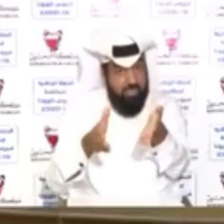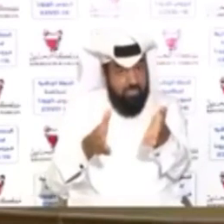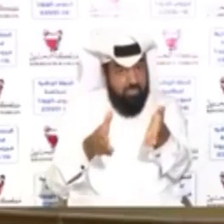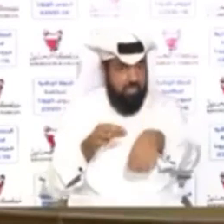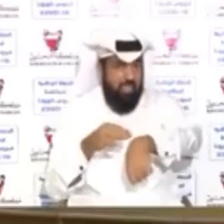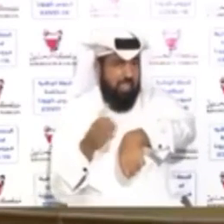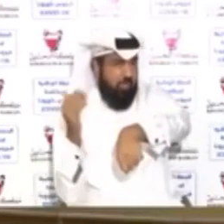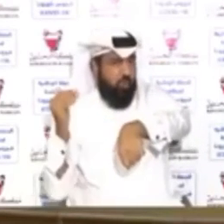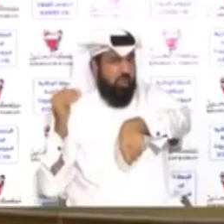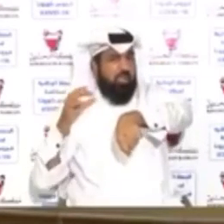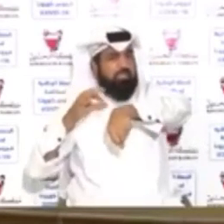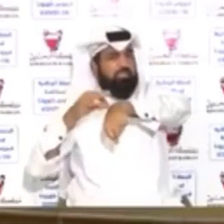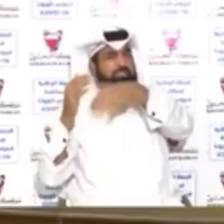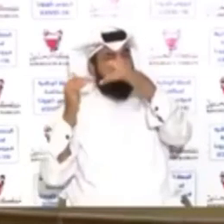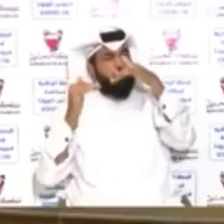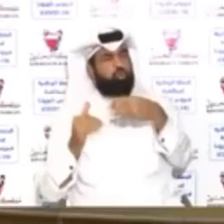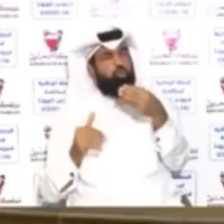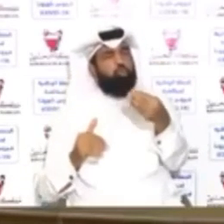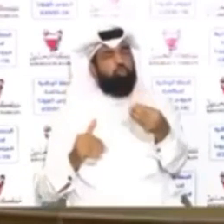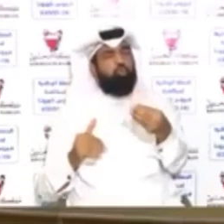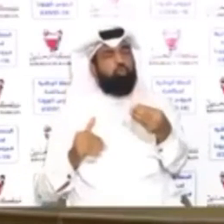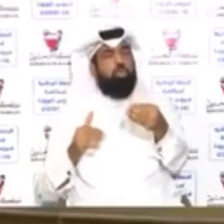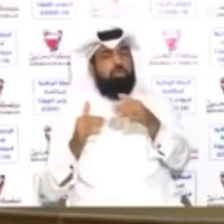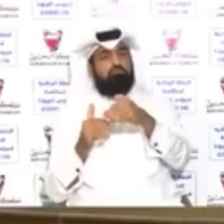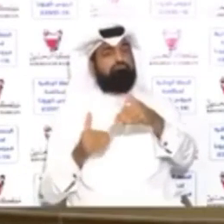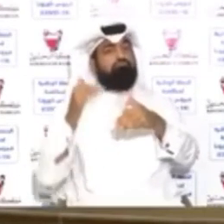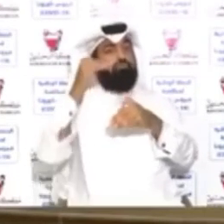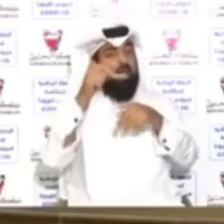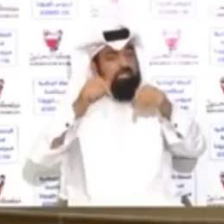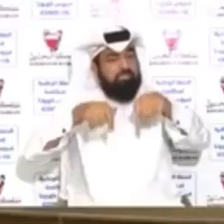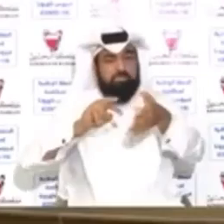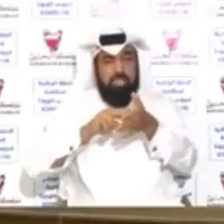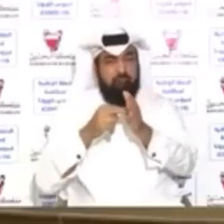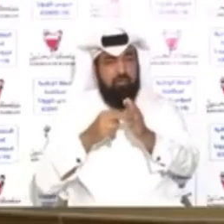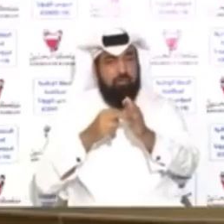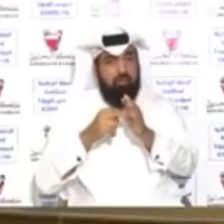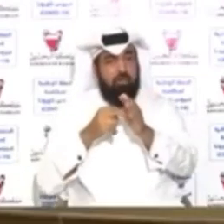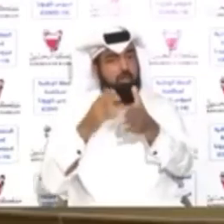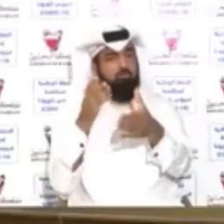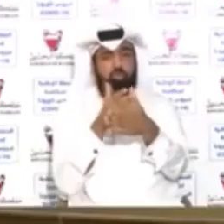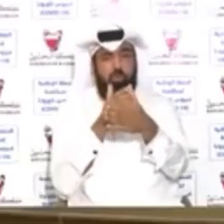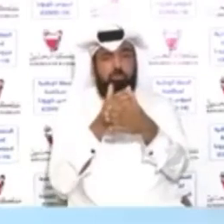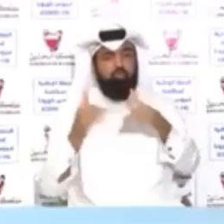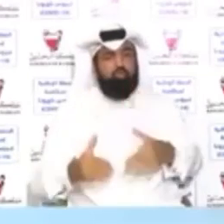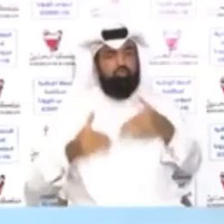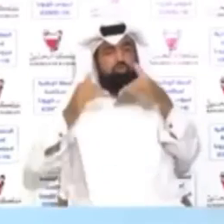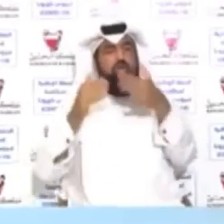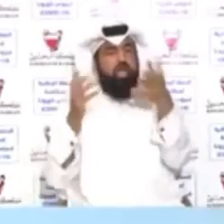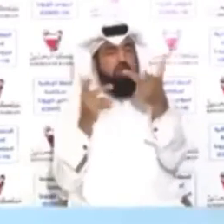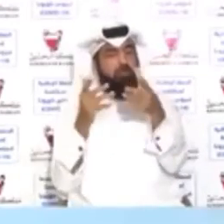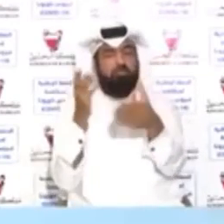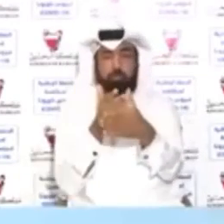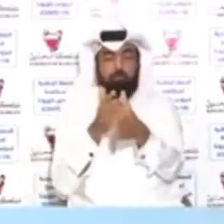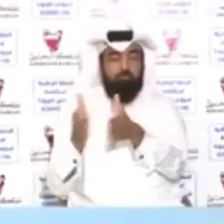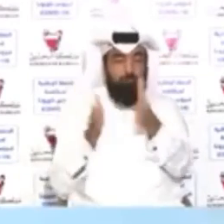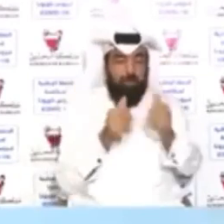السابقة، وهل السبب التخالط الاجتماعي أو هناك أسباب أخرى؟ شكرا على